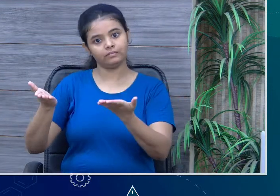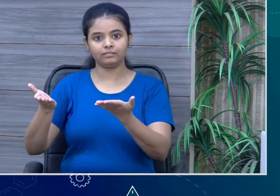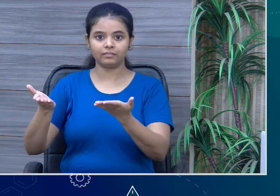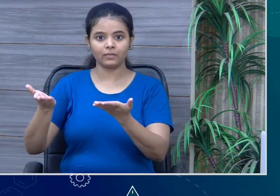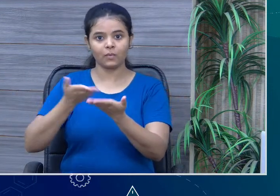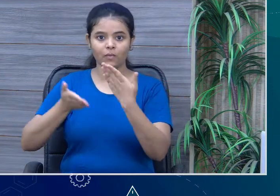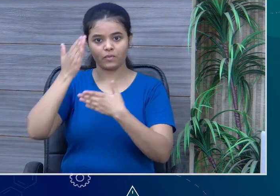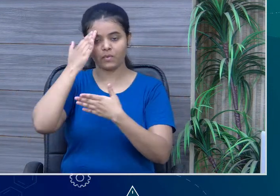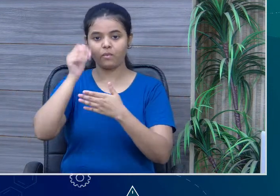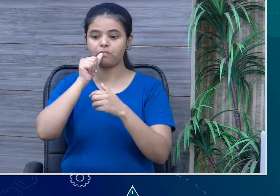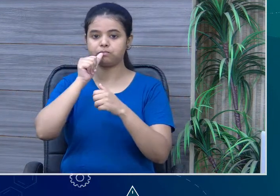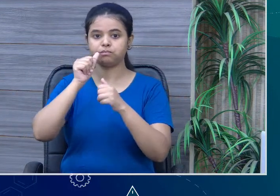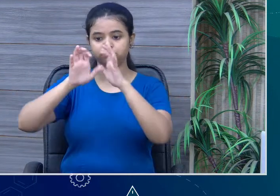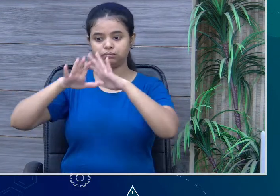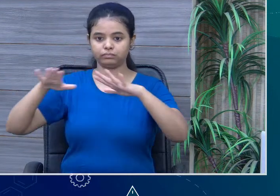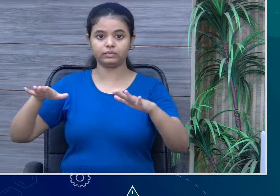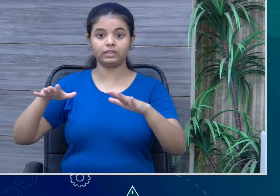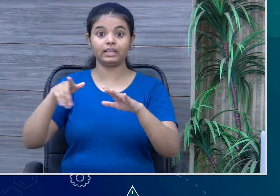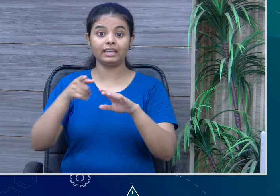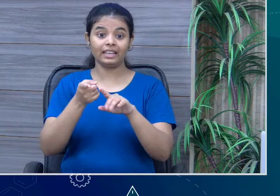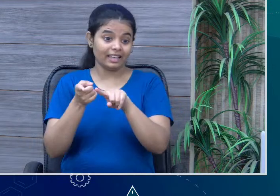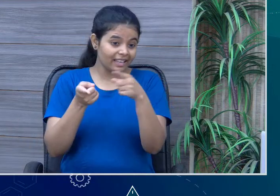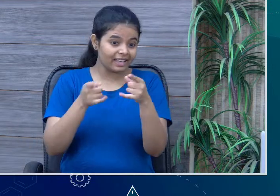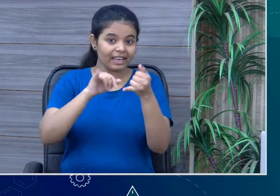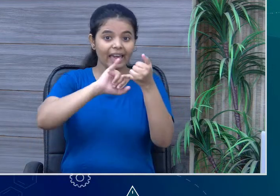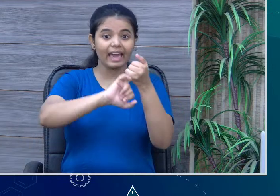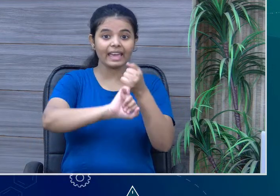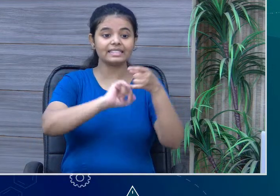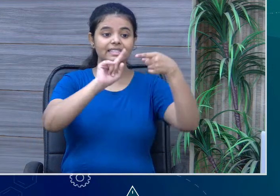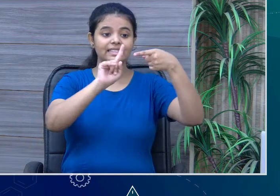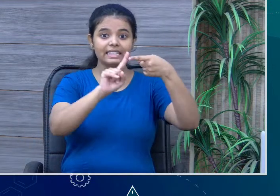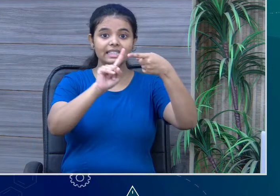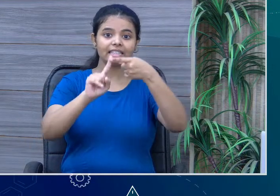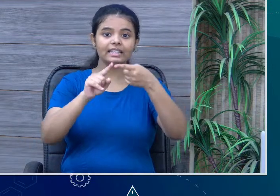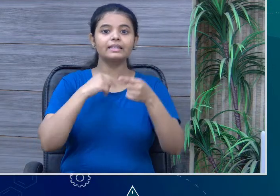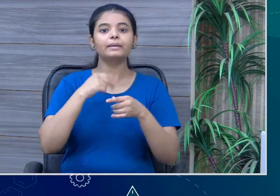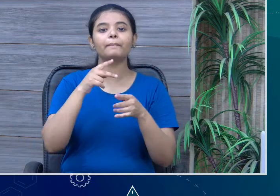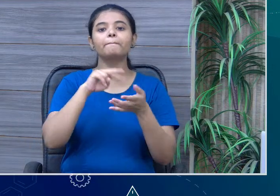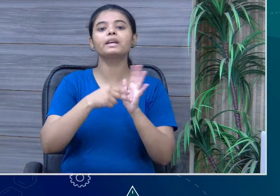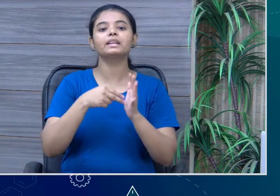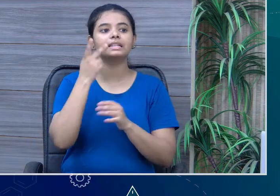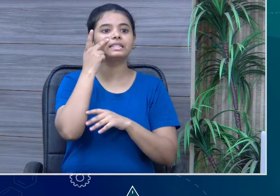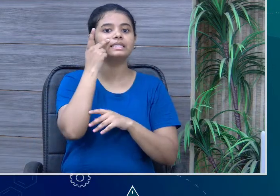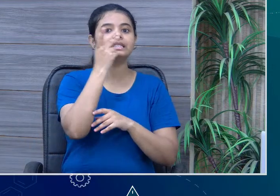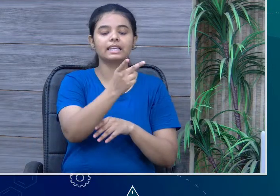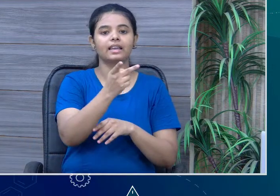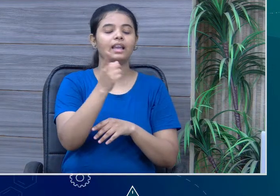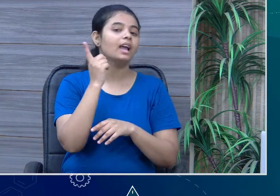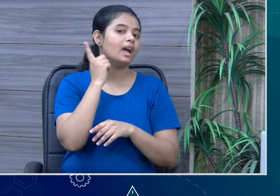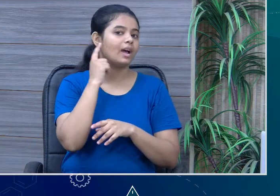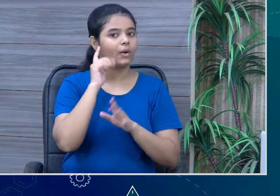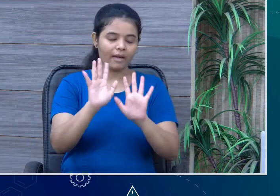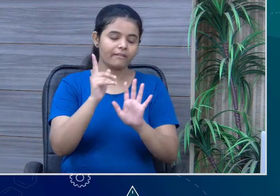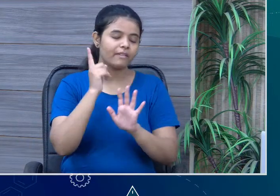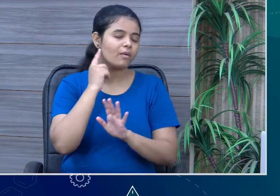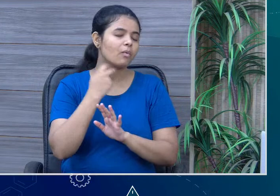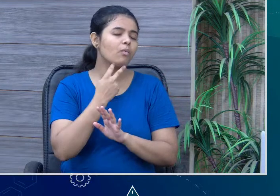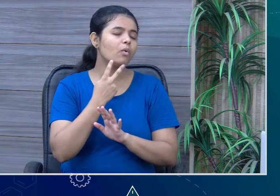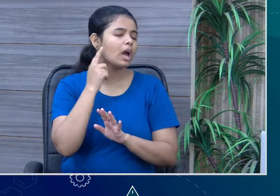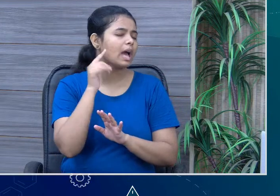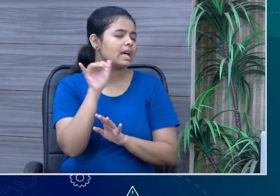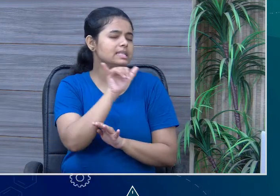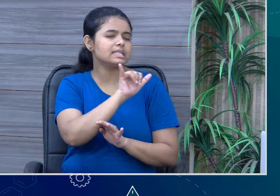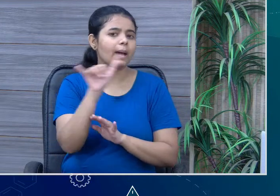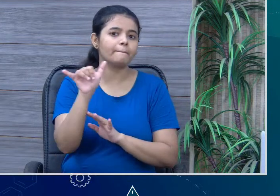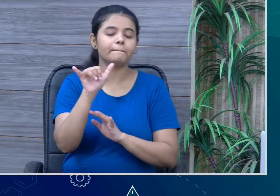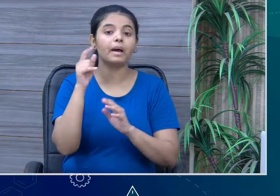समुद्र बहुत बड़ा, and S-E-E is देखना. So they are the homophones, एक जैसे सुनाई देते हैं, but